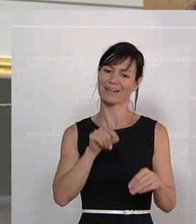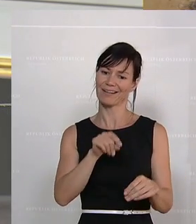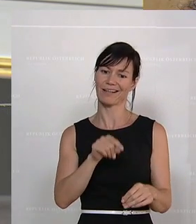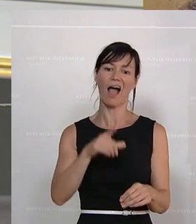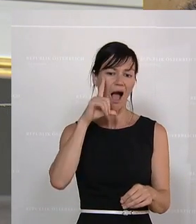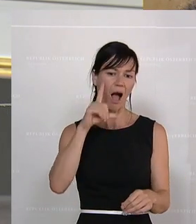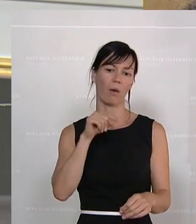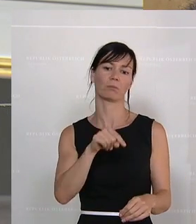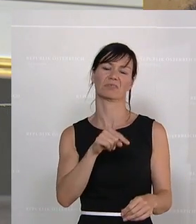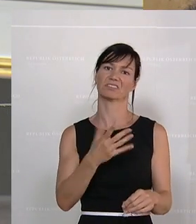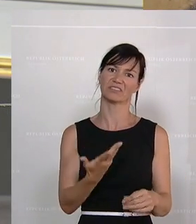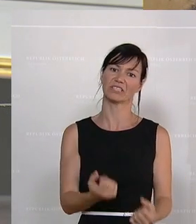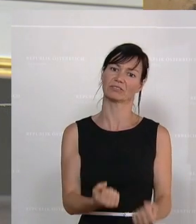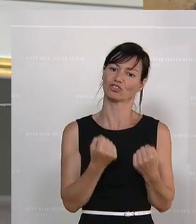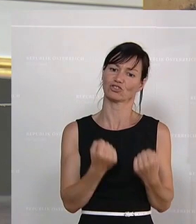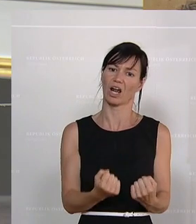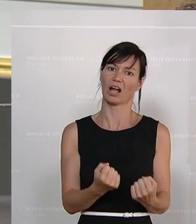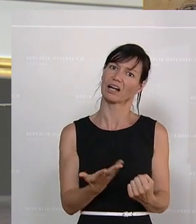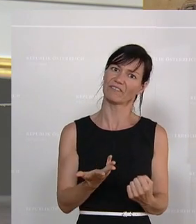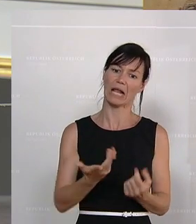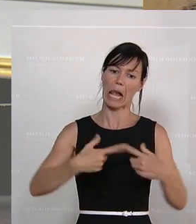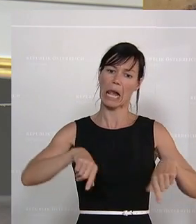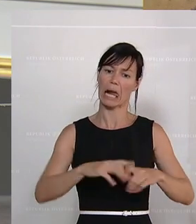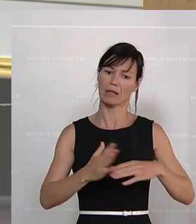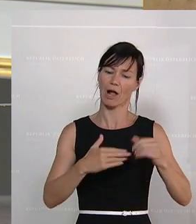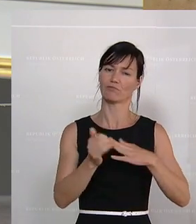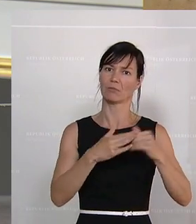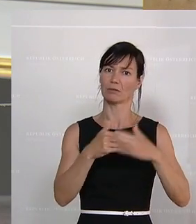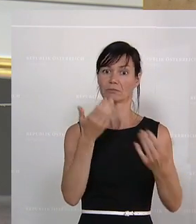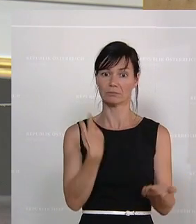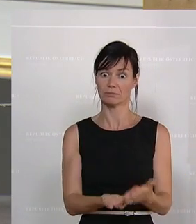unseres landes sind auch ins zentrum unserer politik rücken